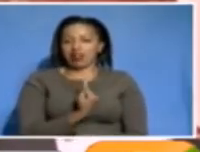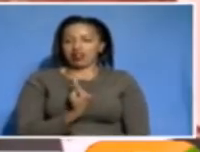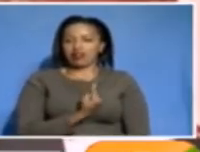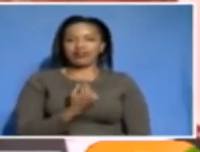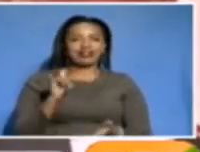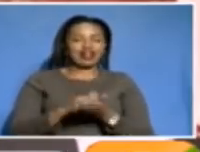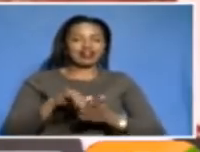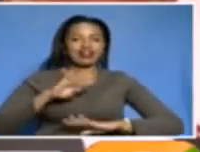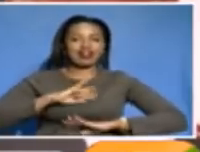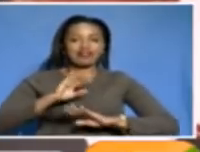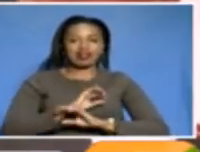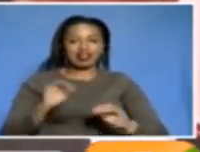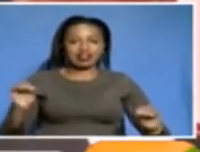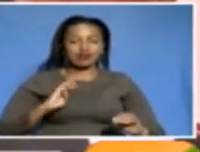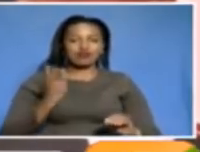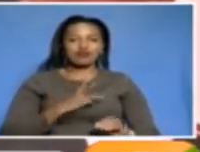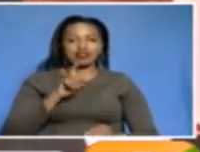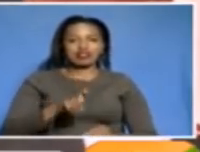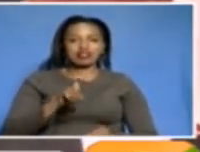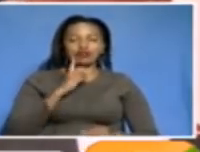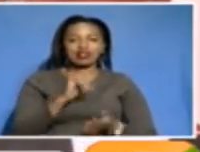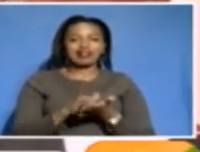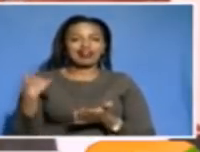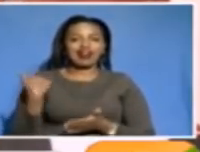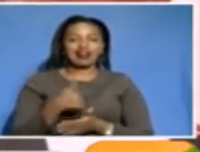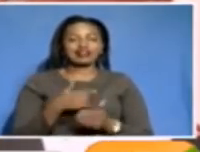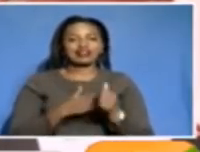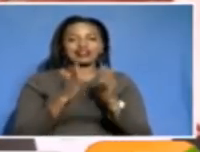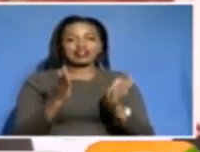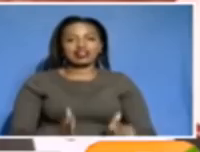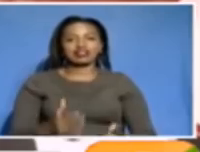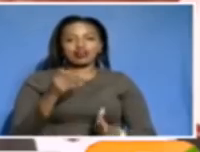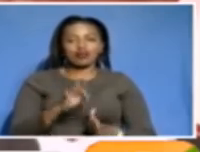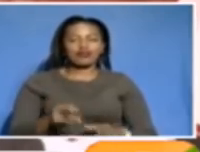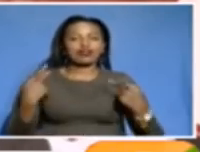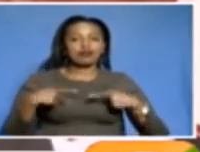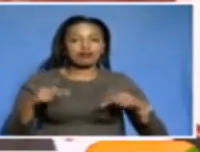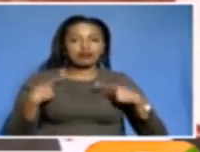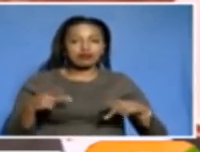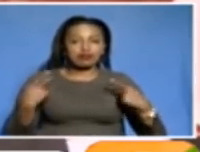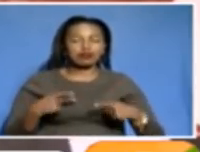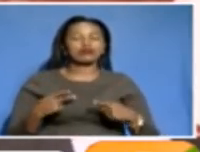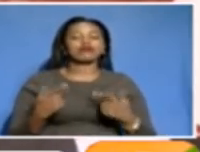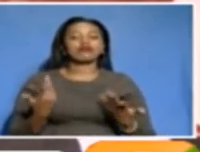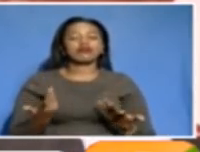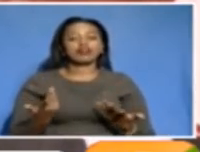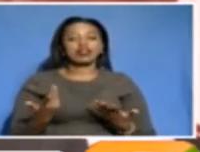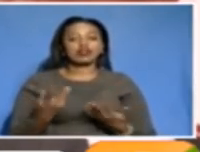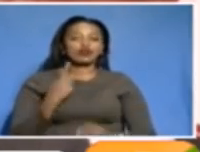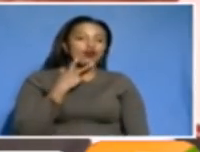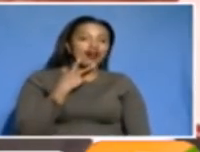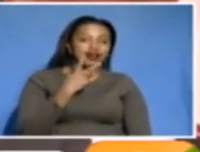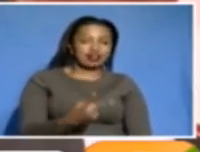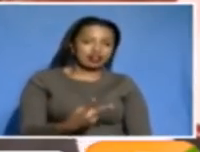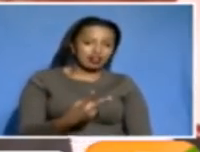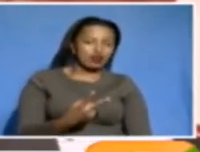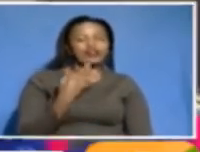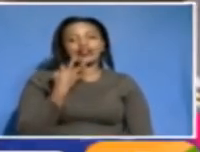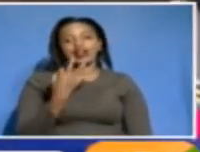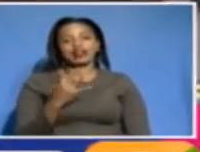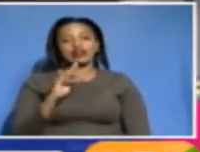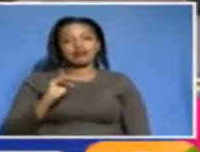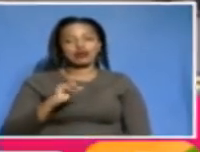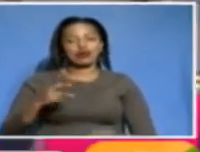Haitoshi. Tuataka tuseme sisi ni viongozi wa wananchi milioni 200, milioni